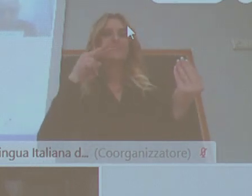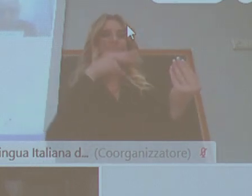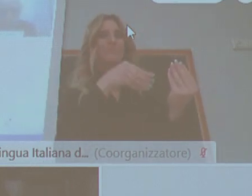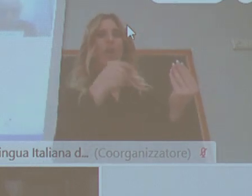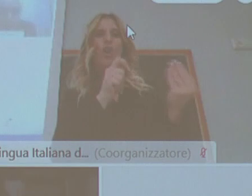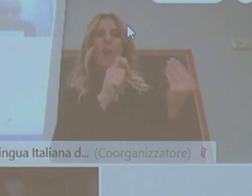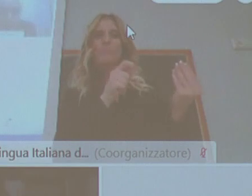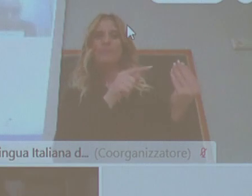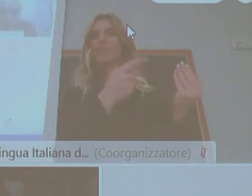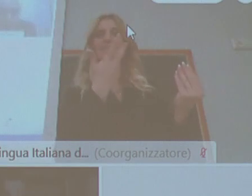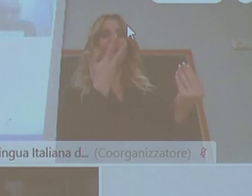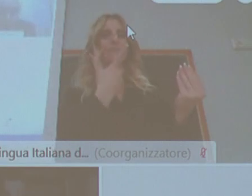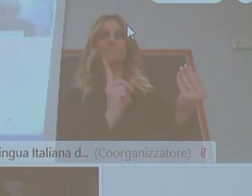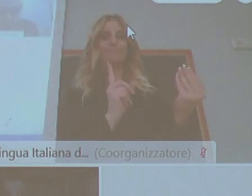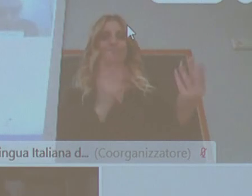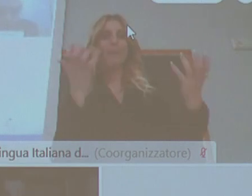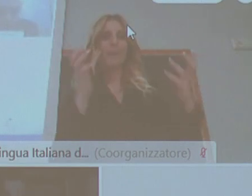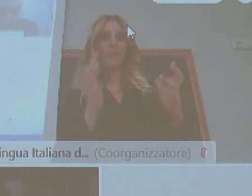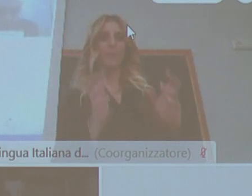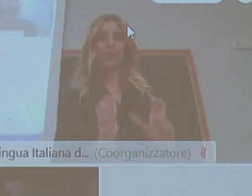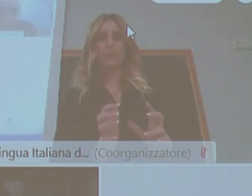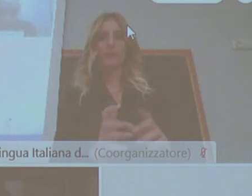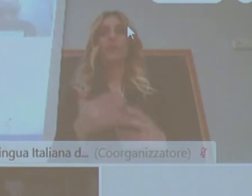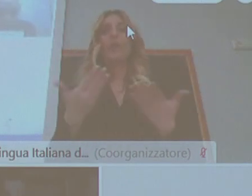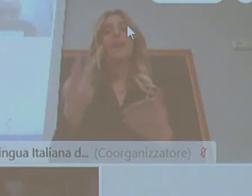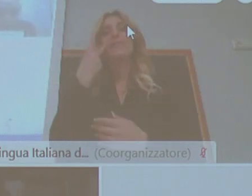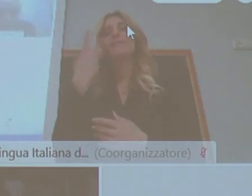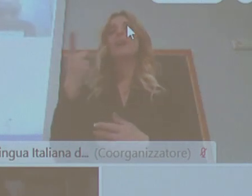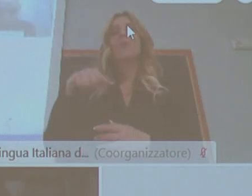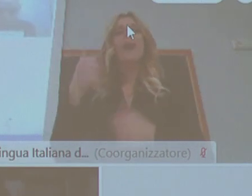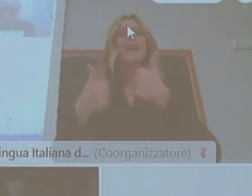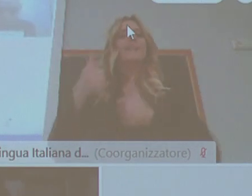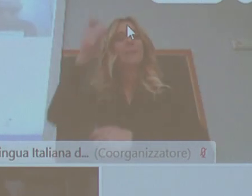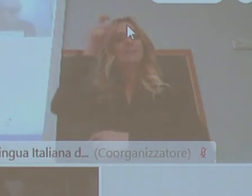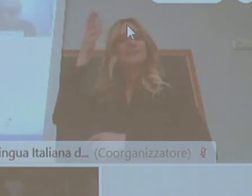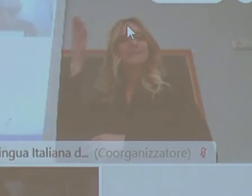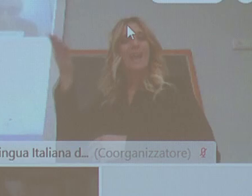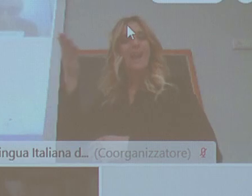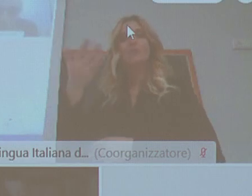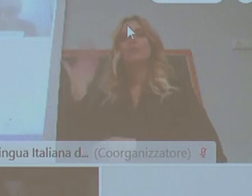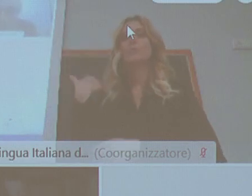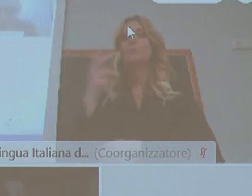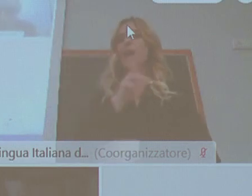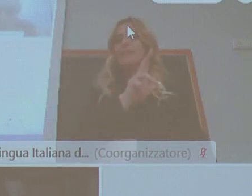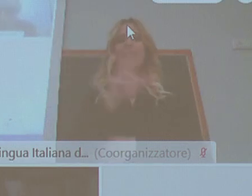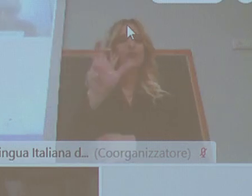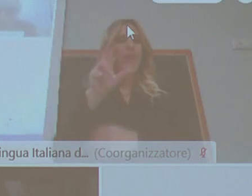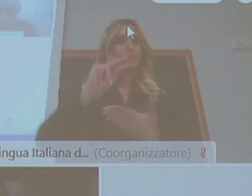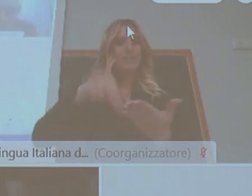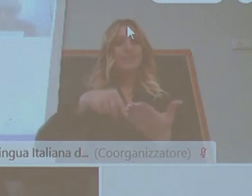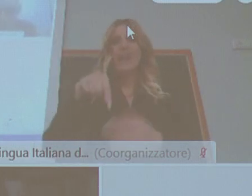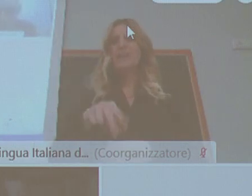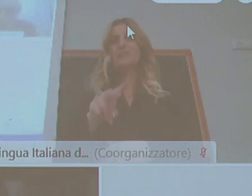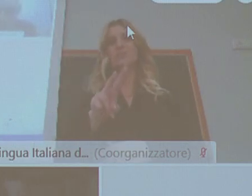Lo vediamo anche nelle sessioni, negli esami di Stato. 10-15 anni fa avevamo 300 iscritti, adesso abbiamo